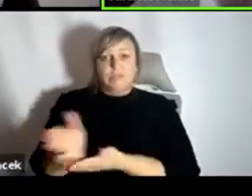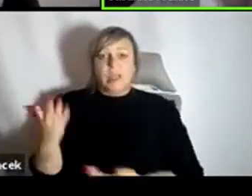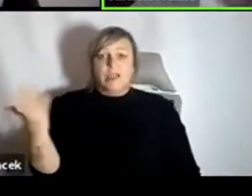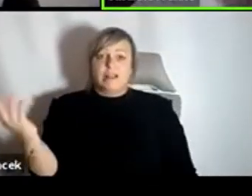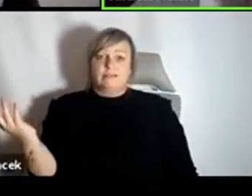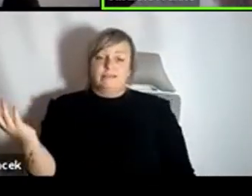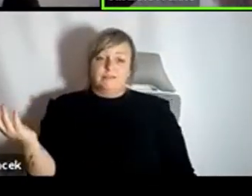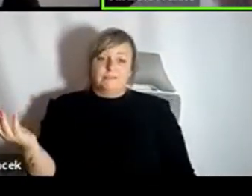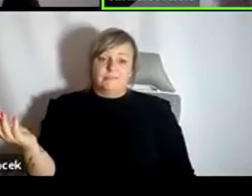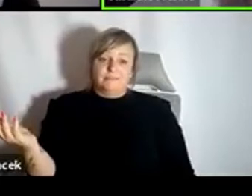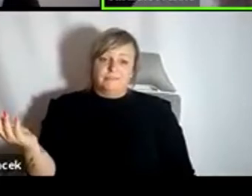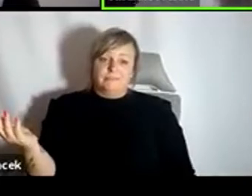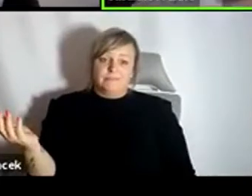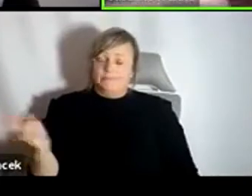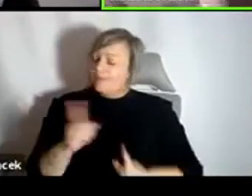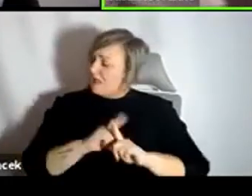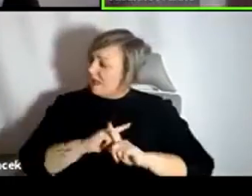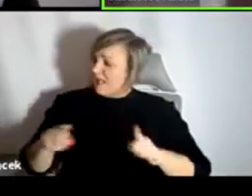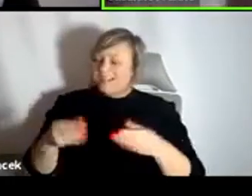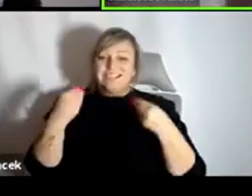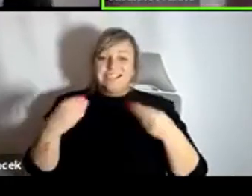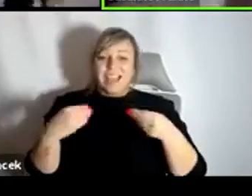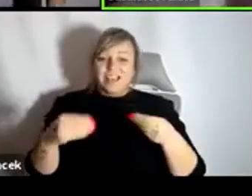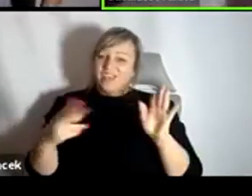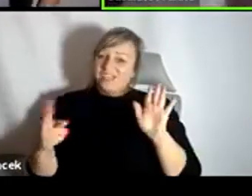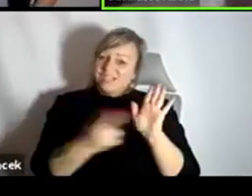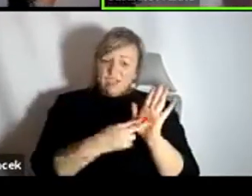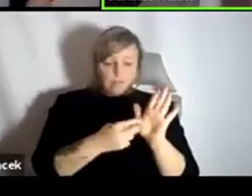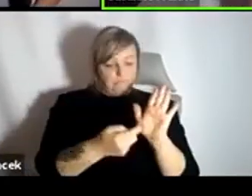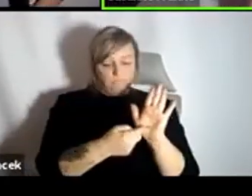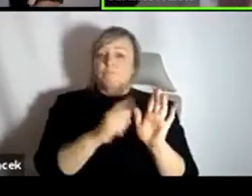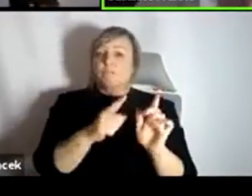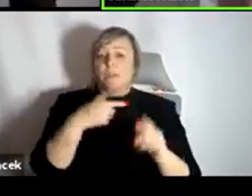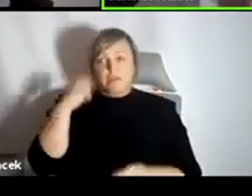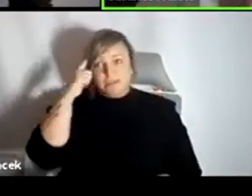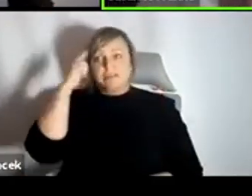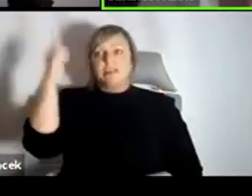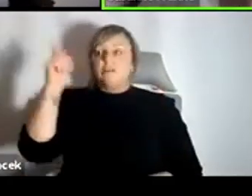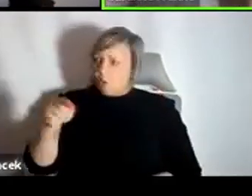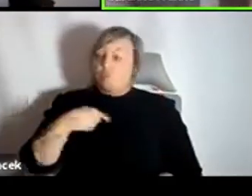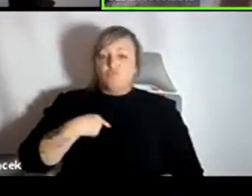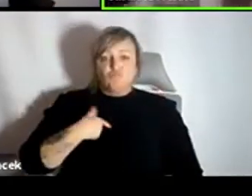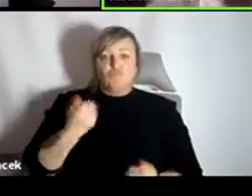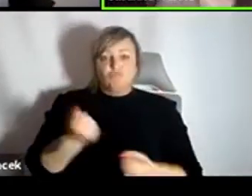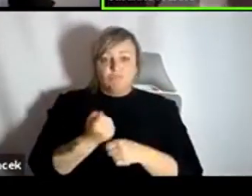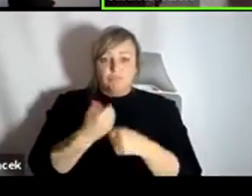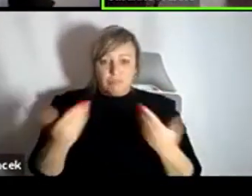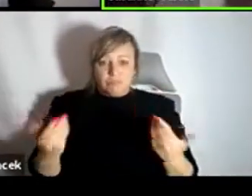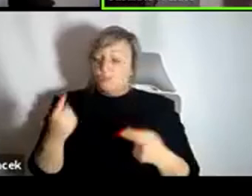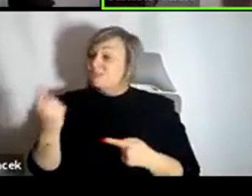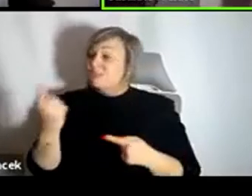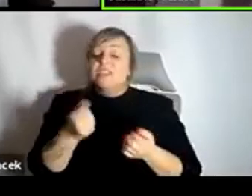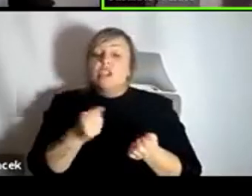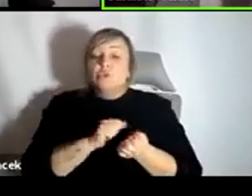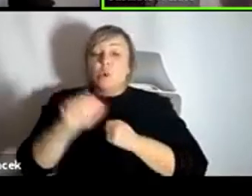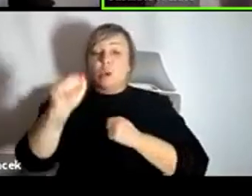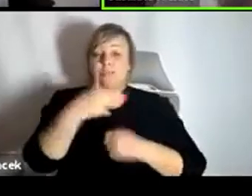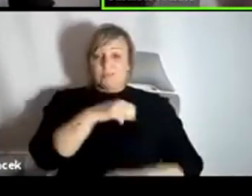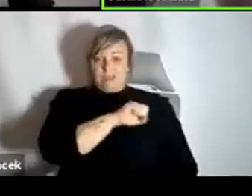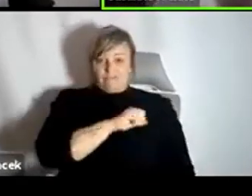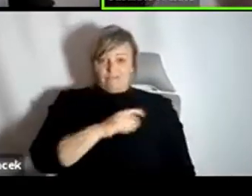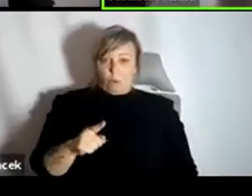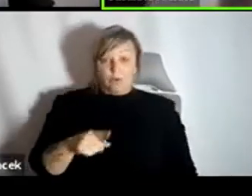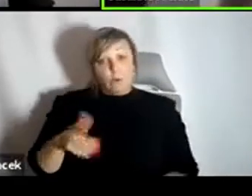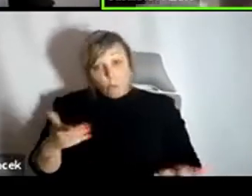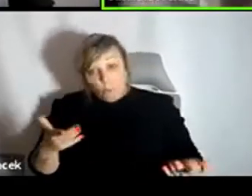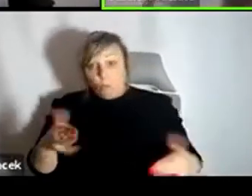die alles zertifizieren, was sinnvoll zertifiziert werden kann und die trotzdem erfolgreich haben.